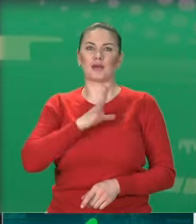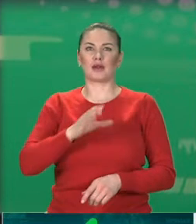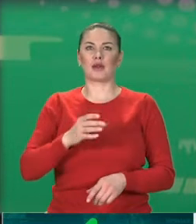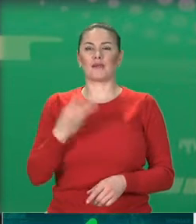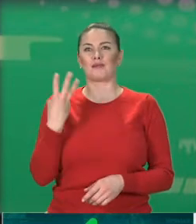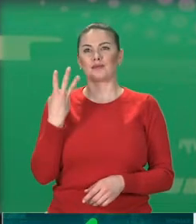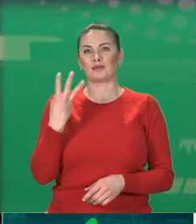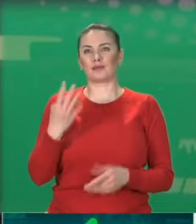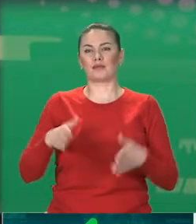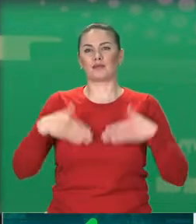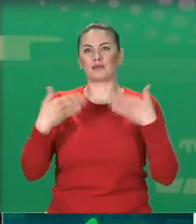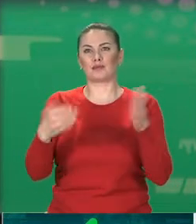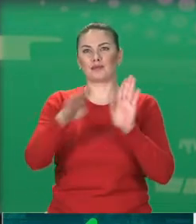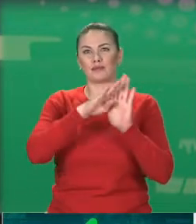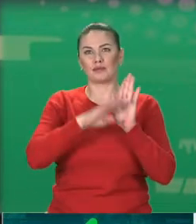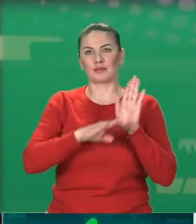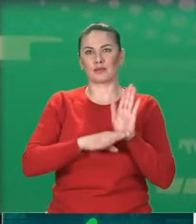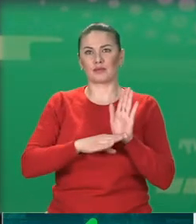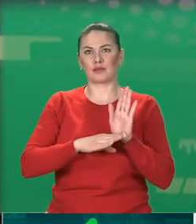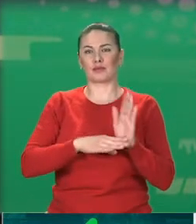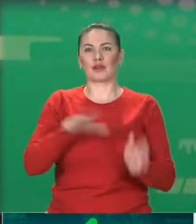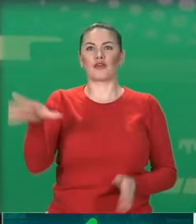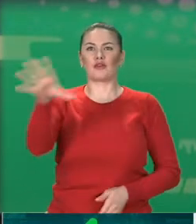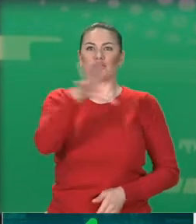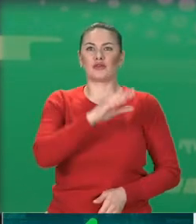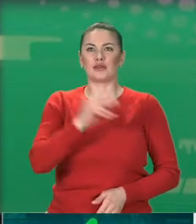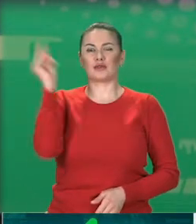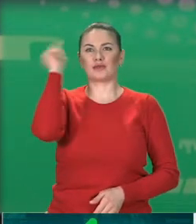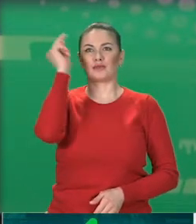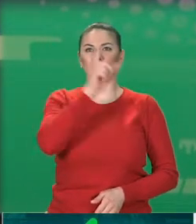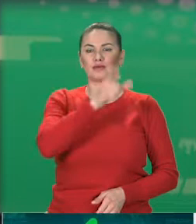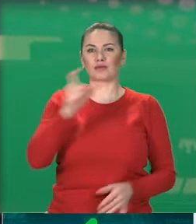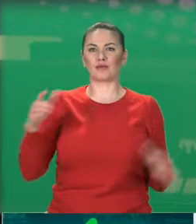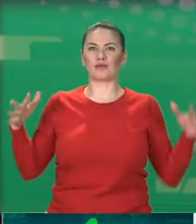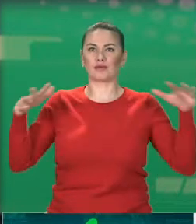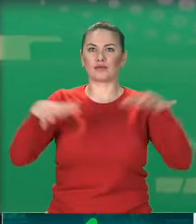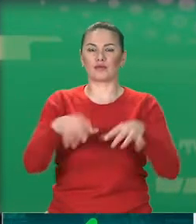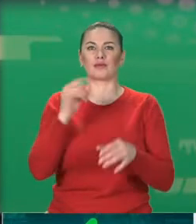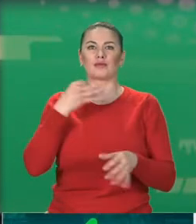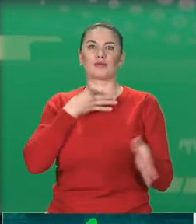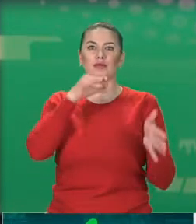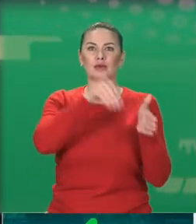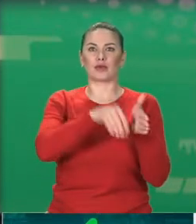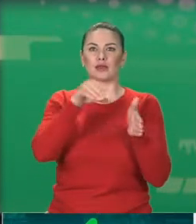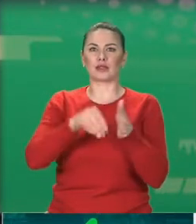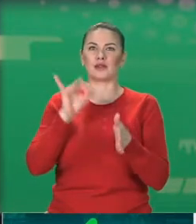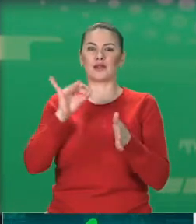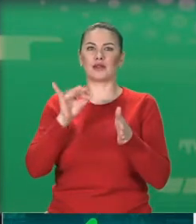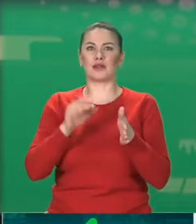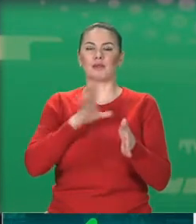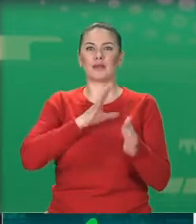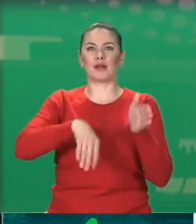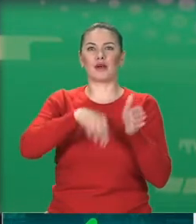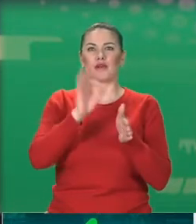было проведено голосование, то есть собирали всех старшеклассников в актовом зале и мы голосовали. И по результатам этого голосования был